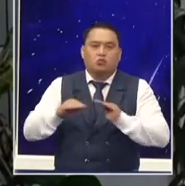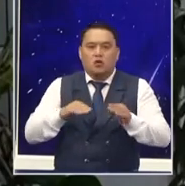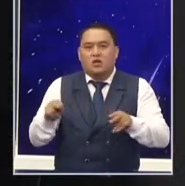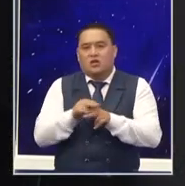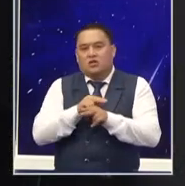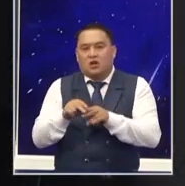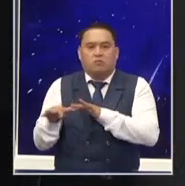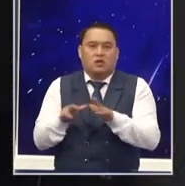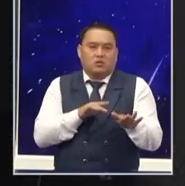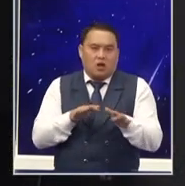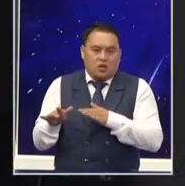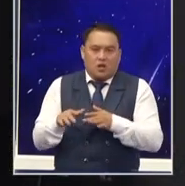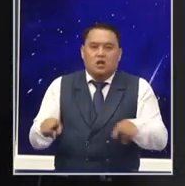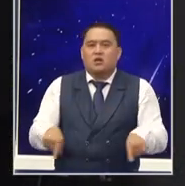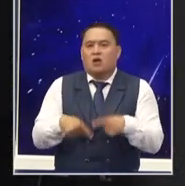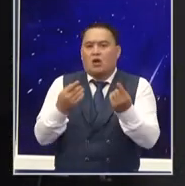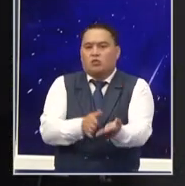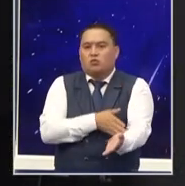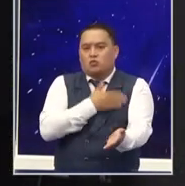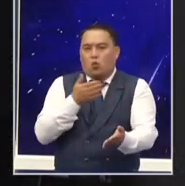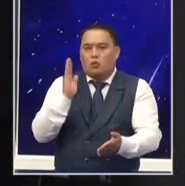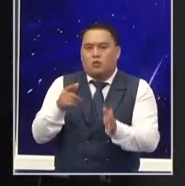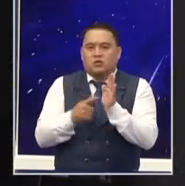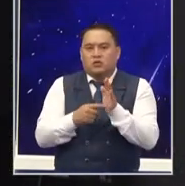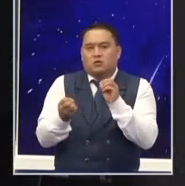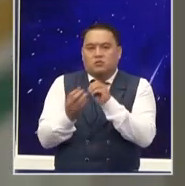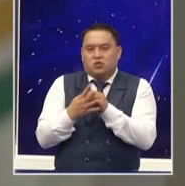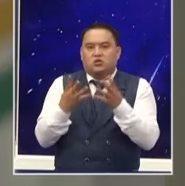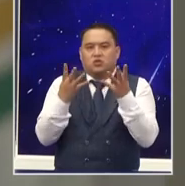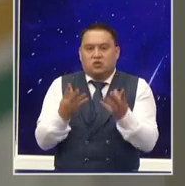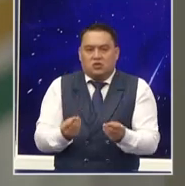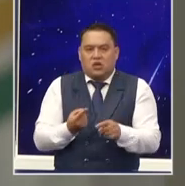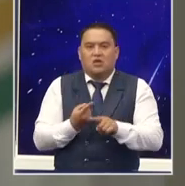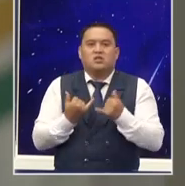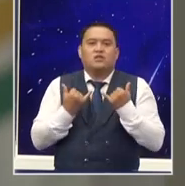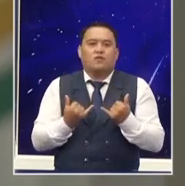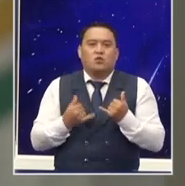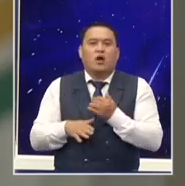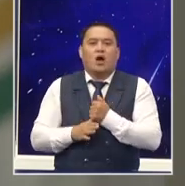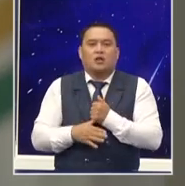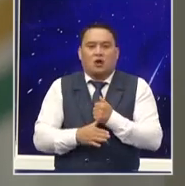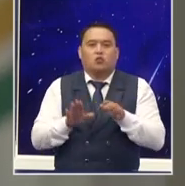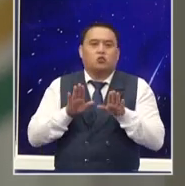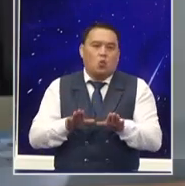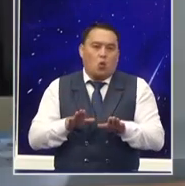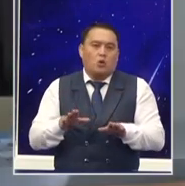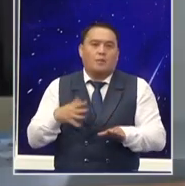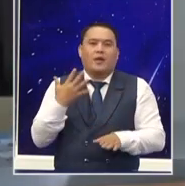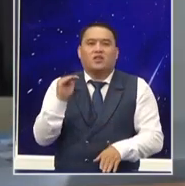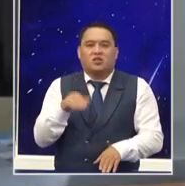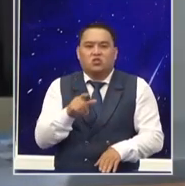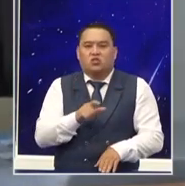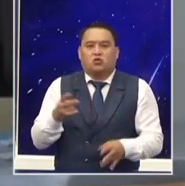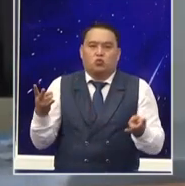для лечебного процесса. Длительность реабилитации будет составлять от 7 до 14 дней. На сегодня только в Атырау около